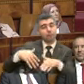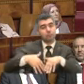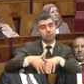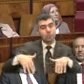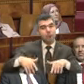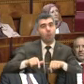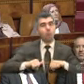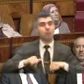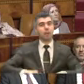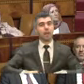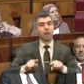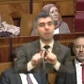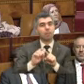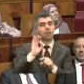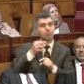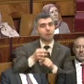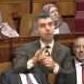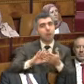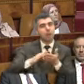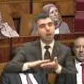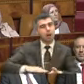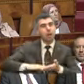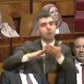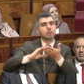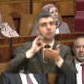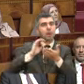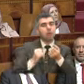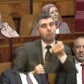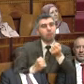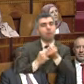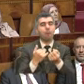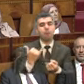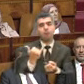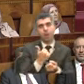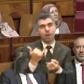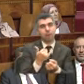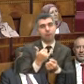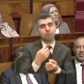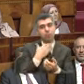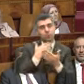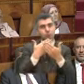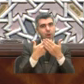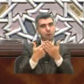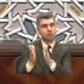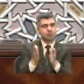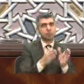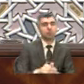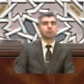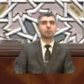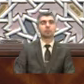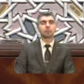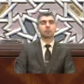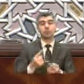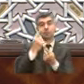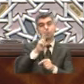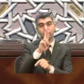الوزارة ديالكم تدحض هذا الانطباع وتعطي انطباع إيجابي أكثر ملائمة. شكرا. هل من تعقيب إضافي